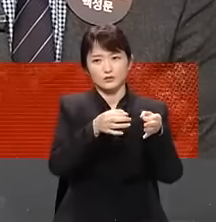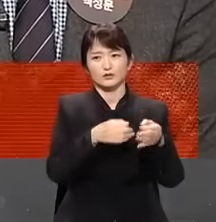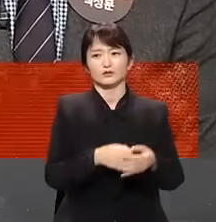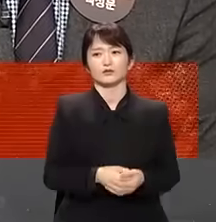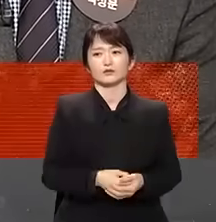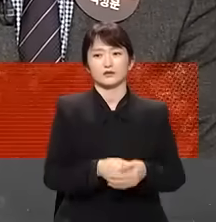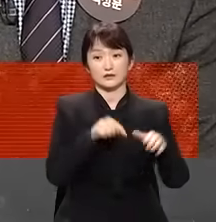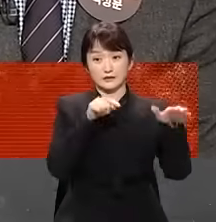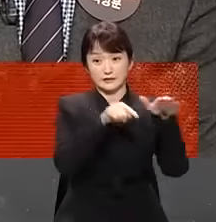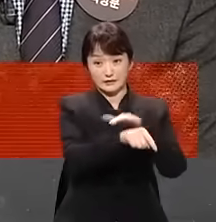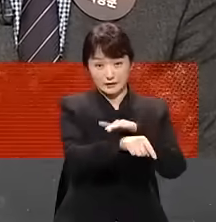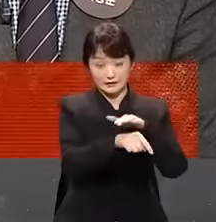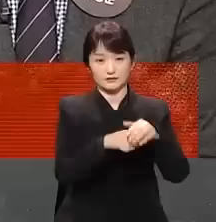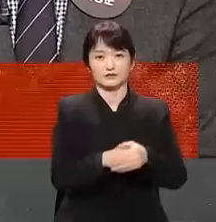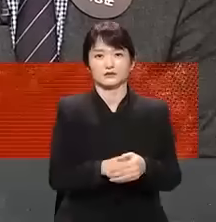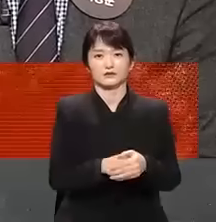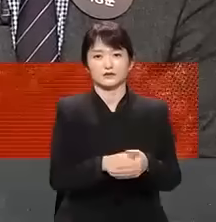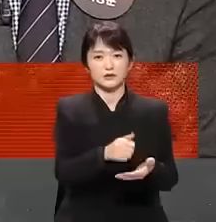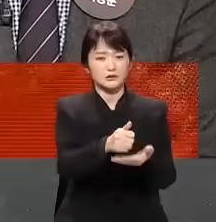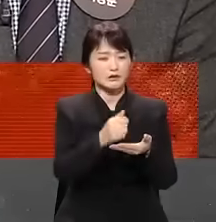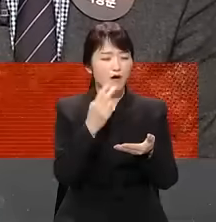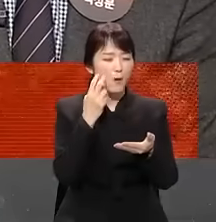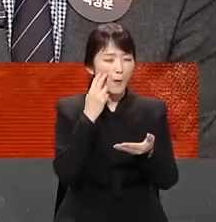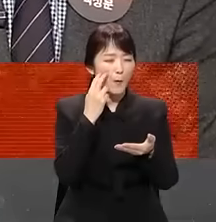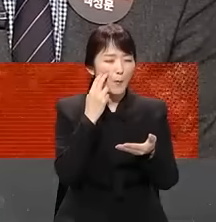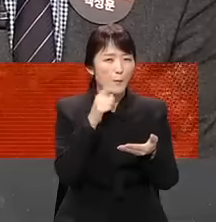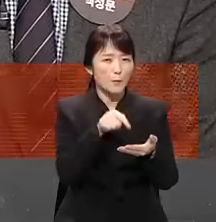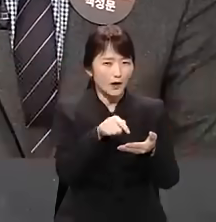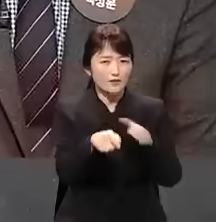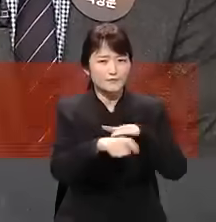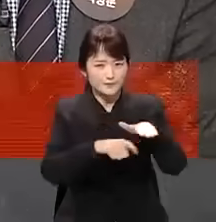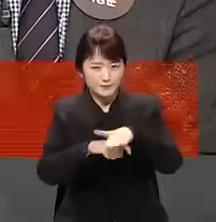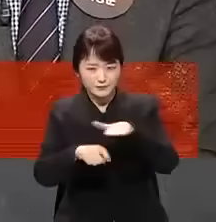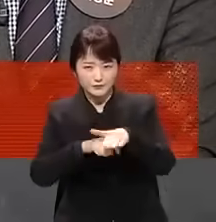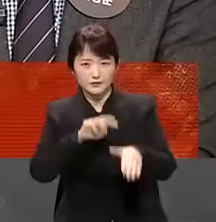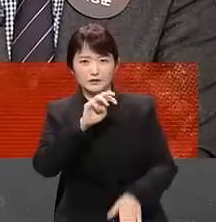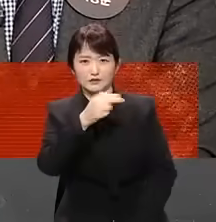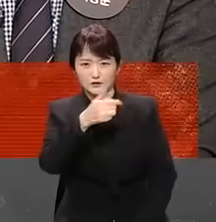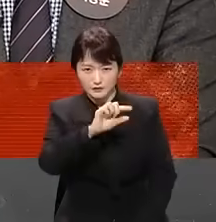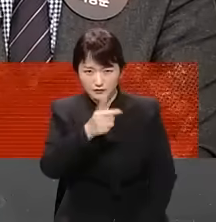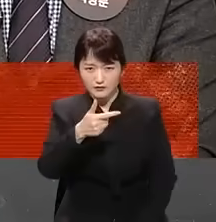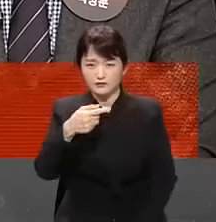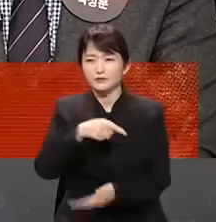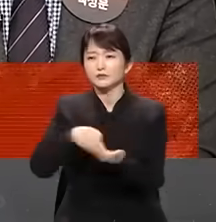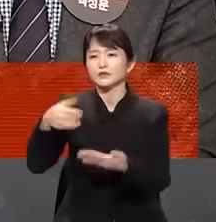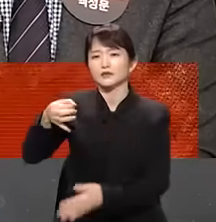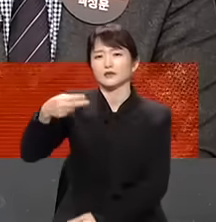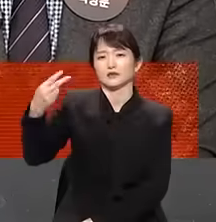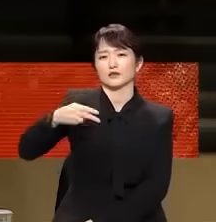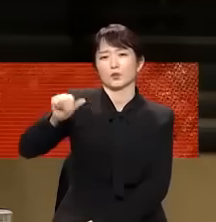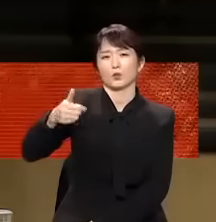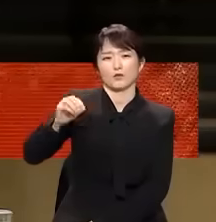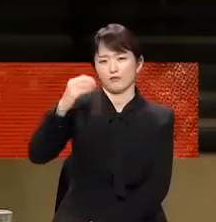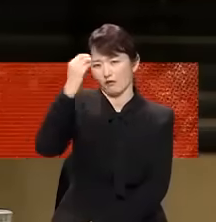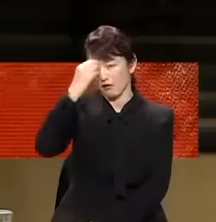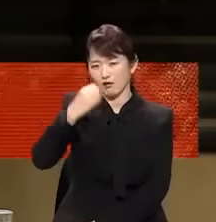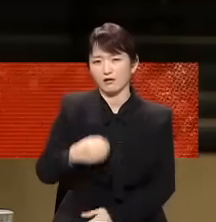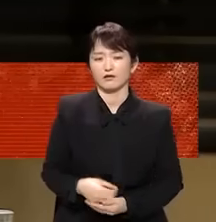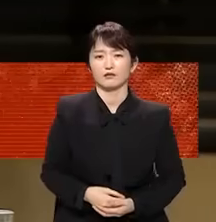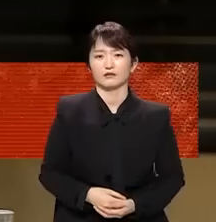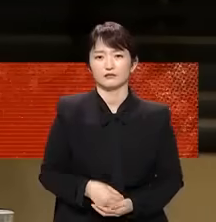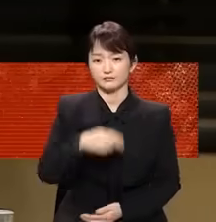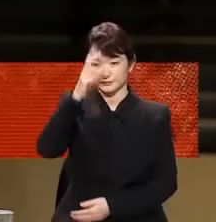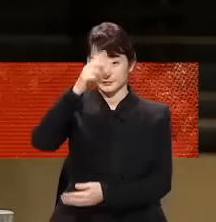그곳에서만 손님을 가장해서 총 37번의 절도행각을 버렸고요 피해액이 무려 2,500만 원에 달한다고 합니다 일단